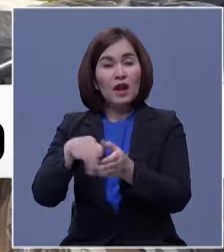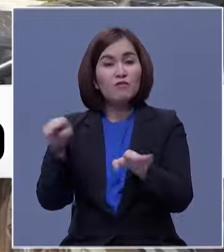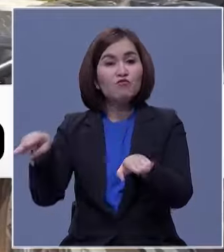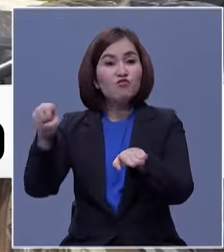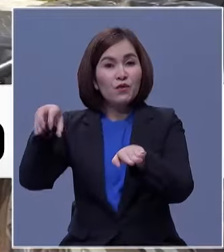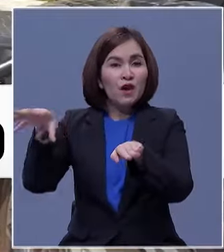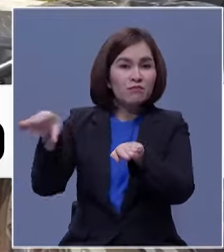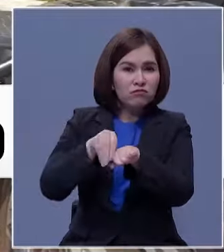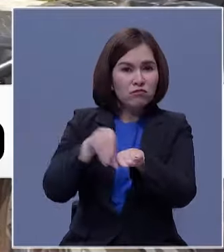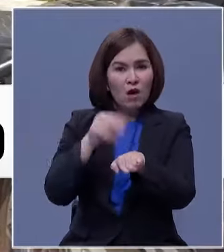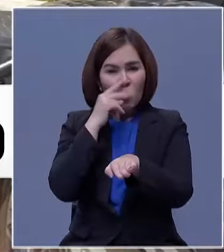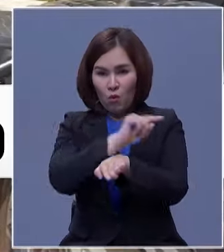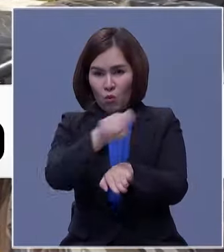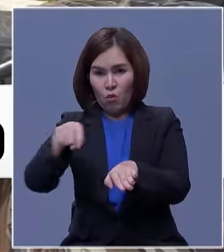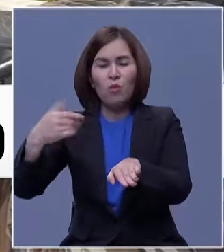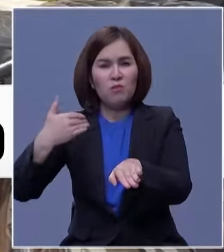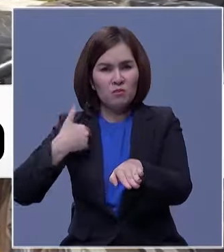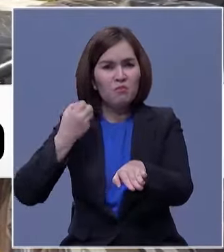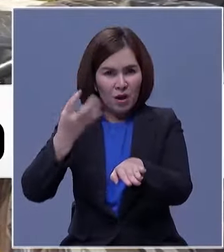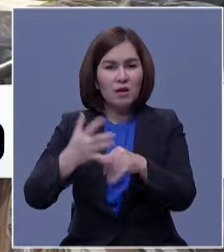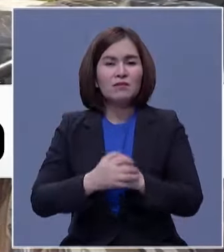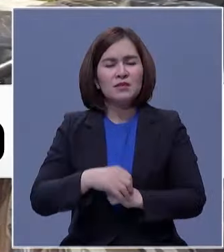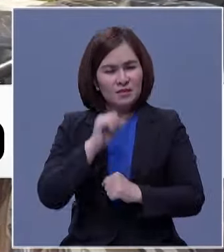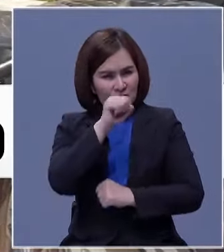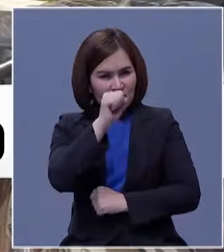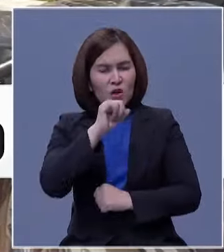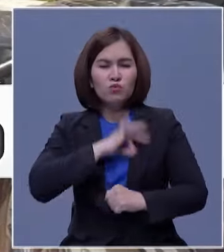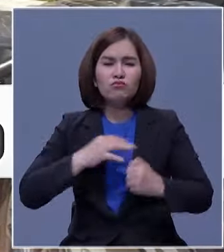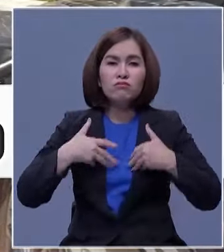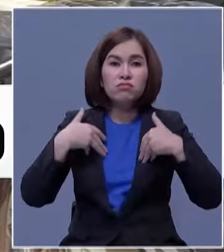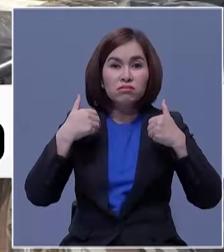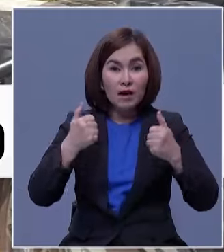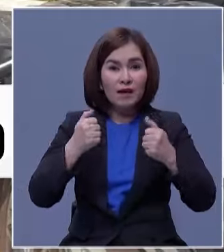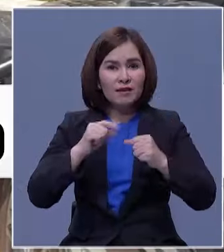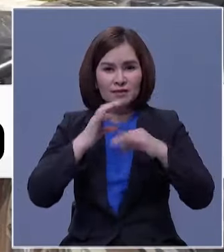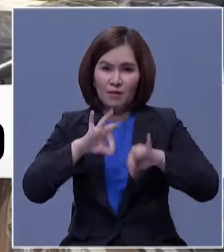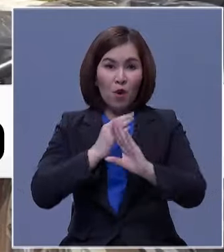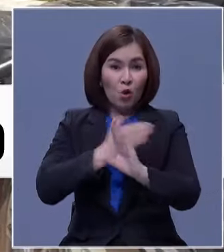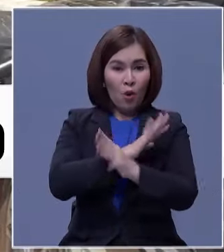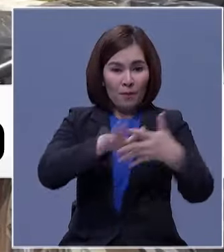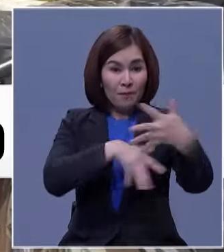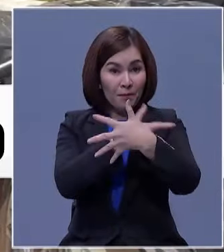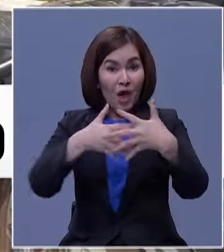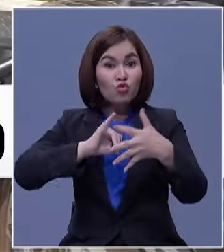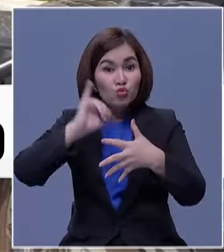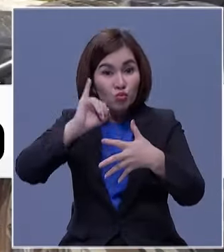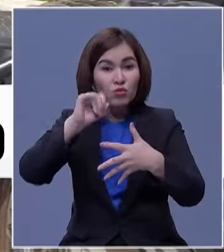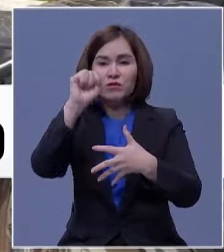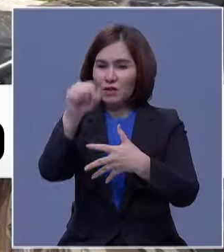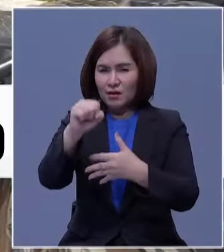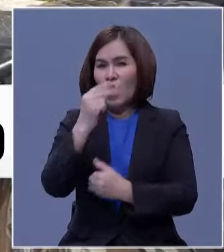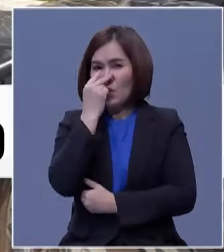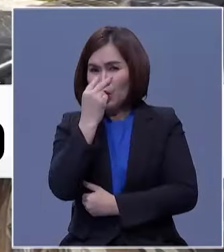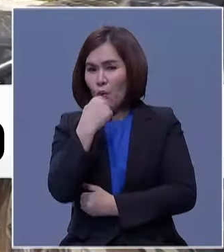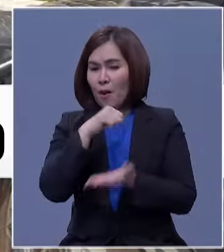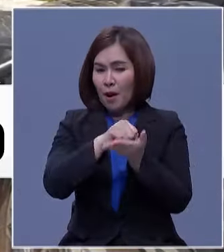นี้เยอะมากครับเยอะมากใช่ครับผมสะดวกสบายดีครับเพียงแต่ว่าเราต้องวางแผนใช่ครับวางแผนแล้วก็ดูตาม